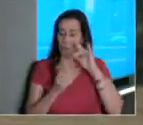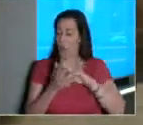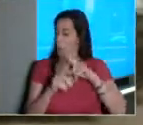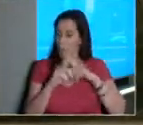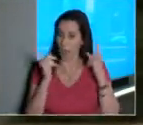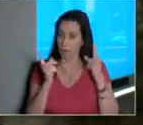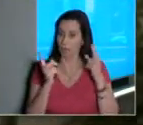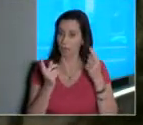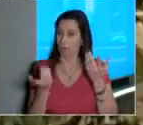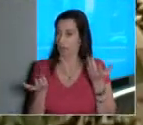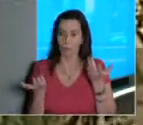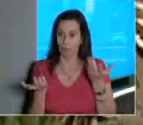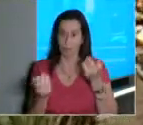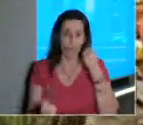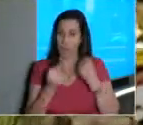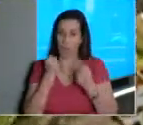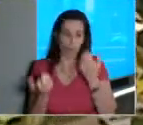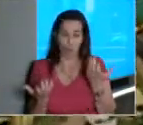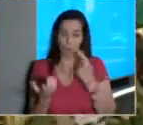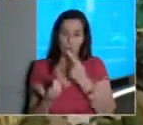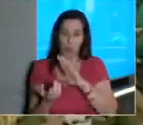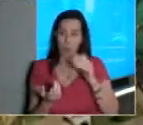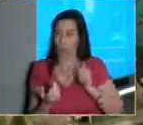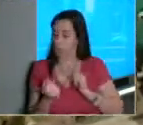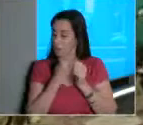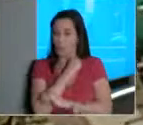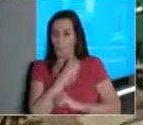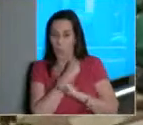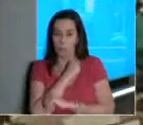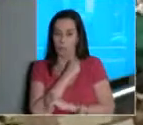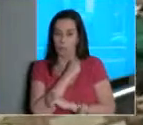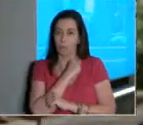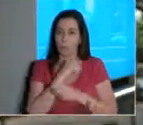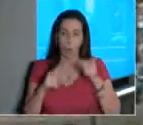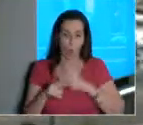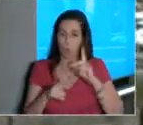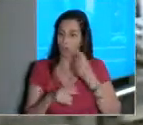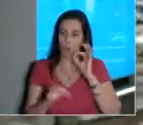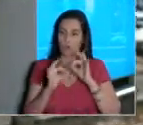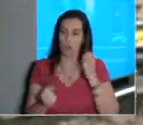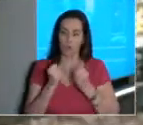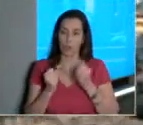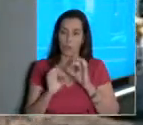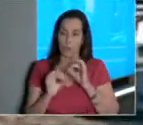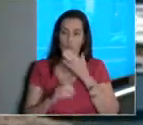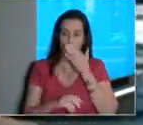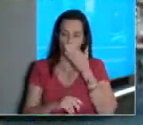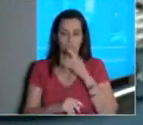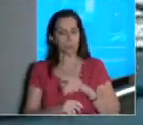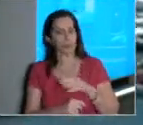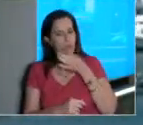אחר. קשה בכללי לכל החיילים, לסטודנטים, לחולים, לכולם ממש קשה עכשיו, ממש.